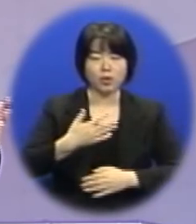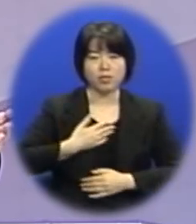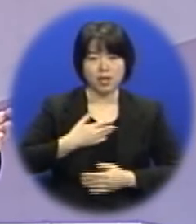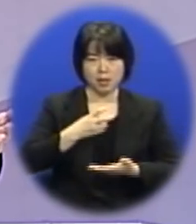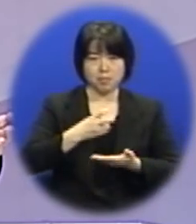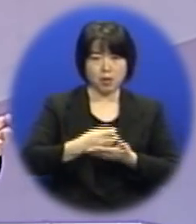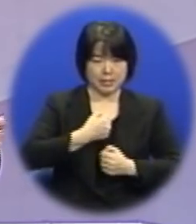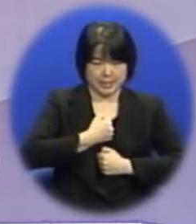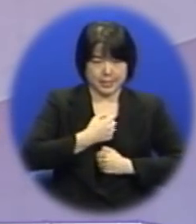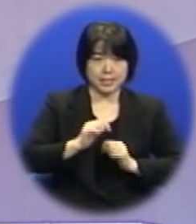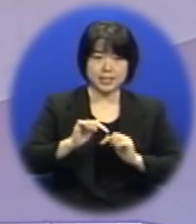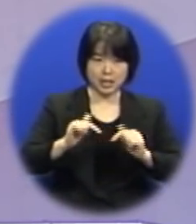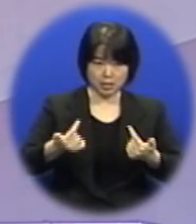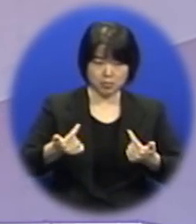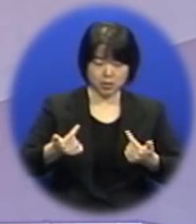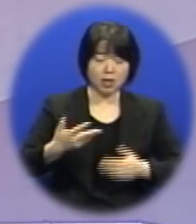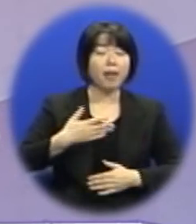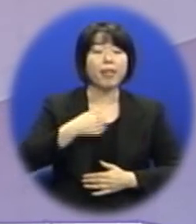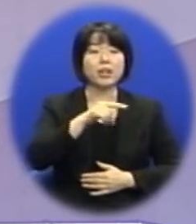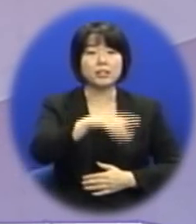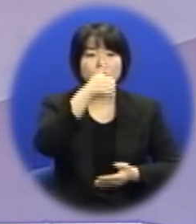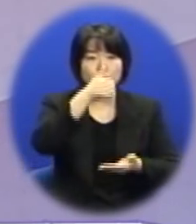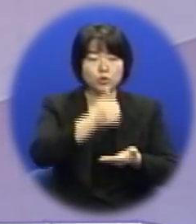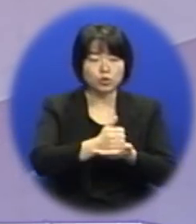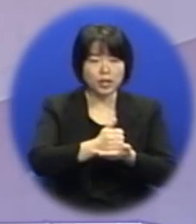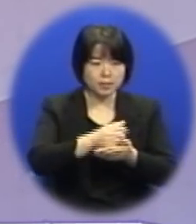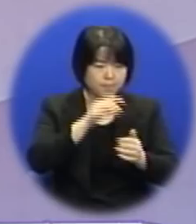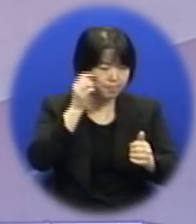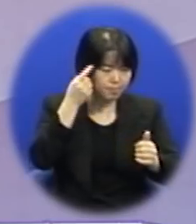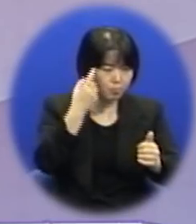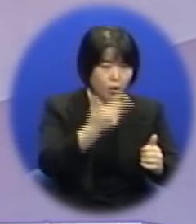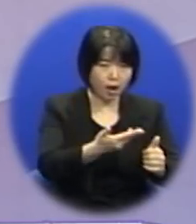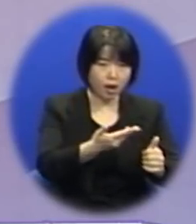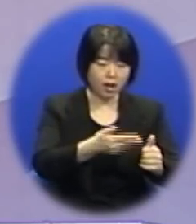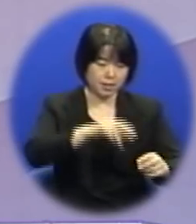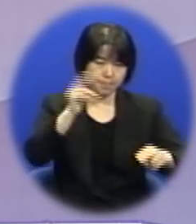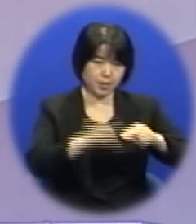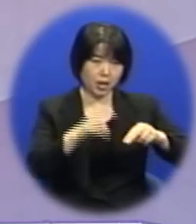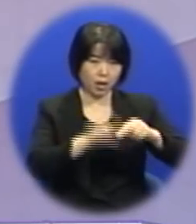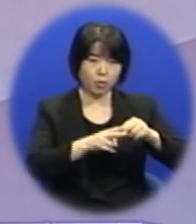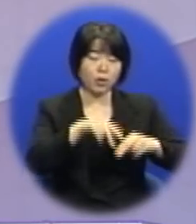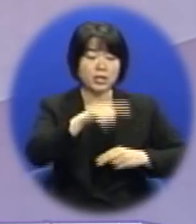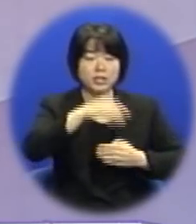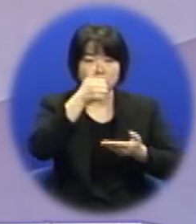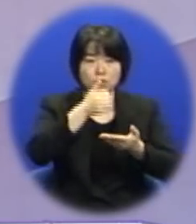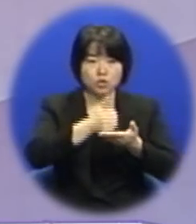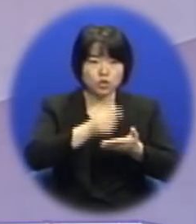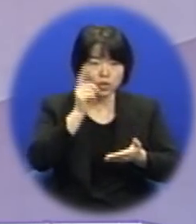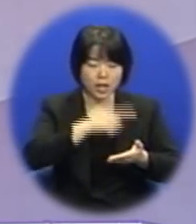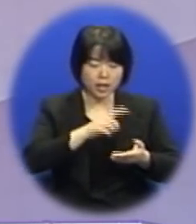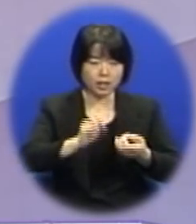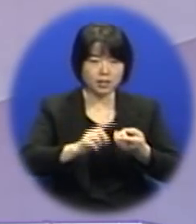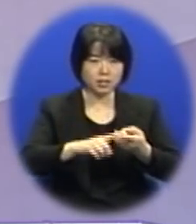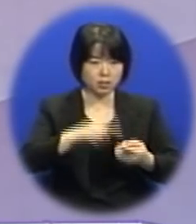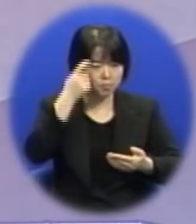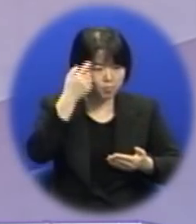계명을 지키지 않으면 나는 그 죄를 물어 채찍으로 치고 그 죄악을 물어 매질할